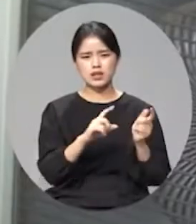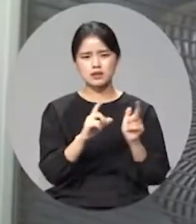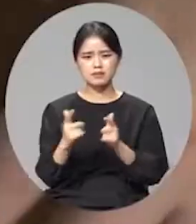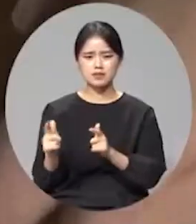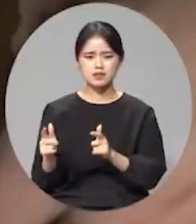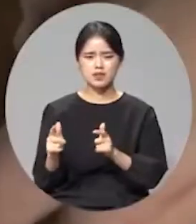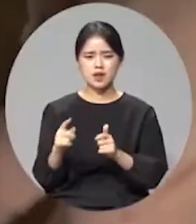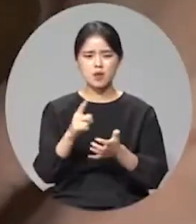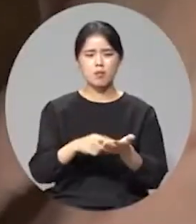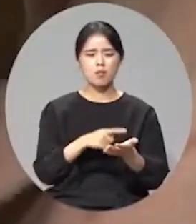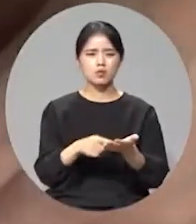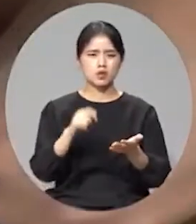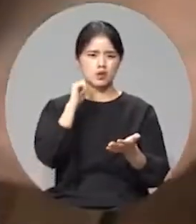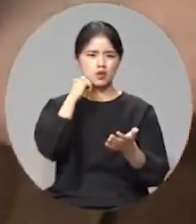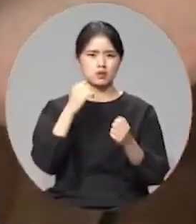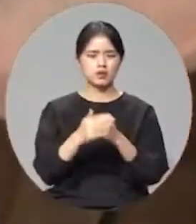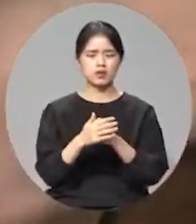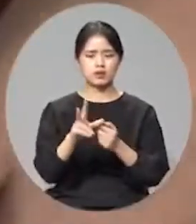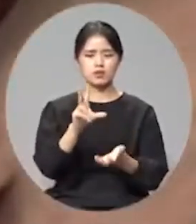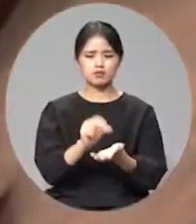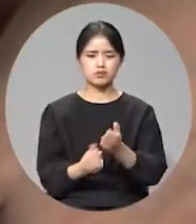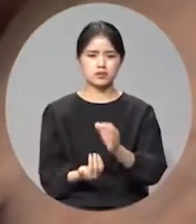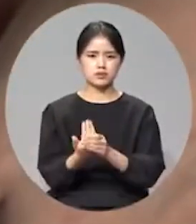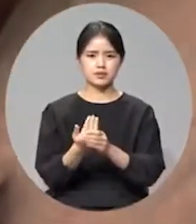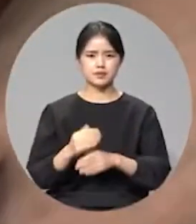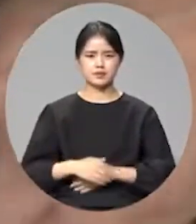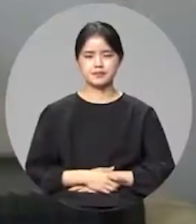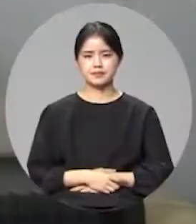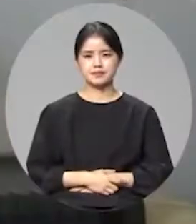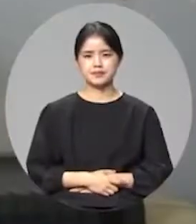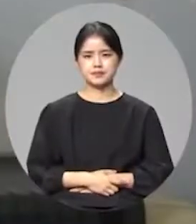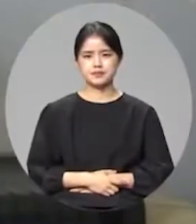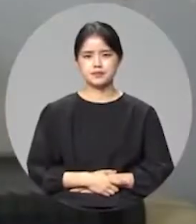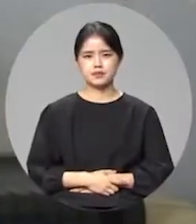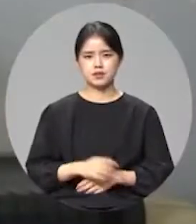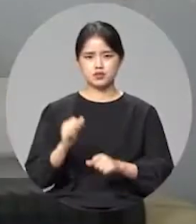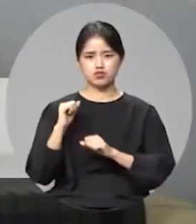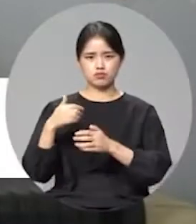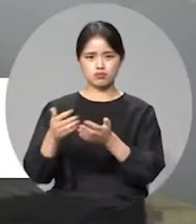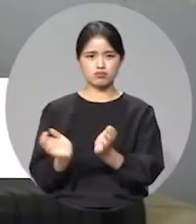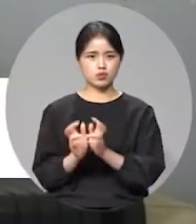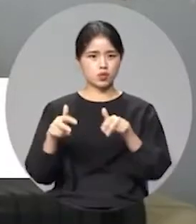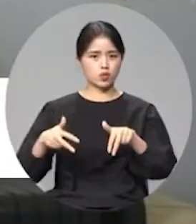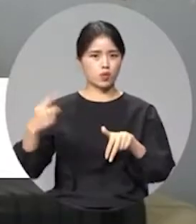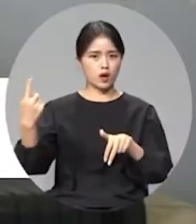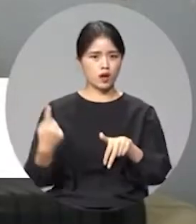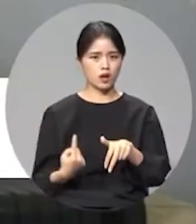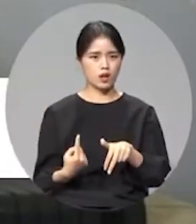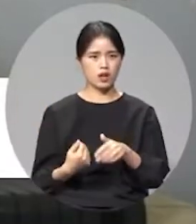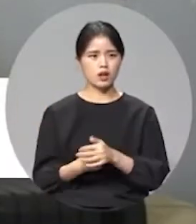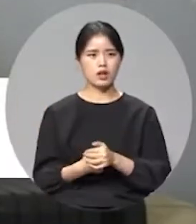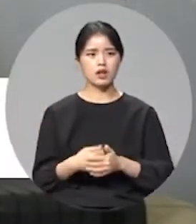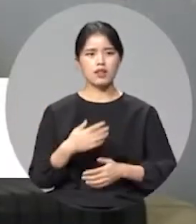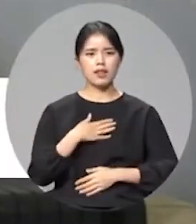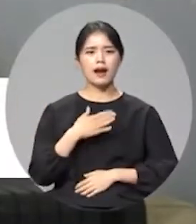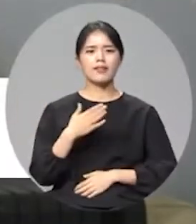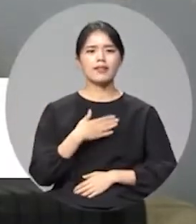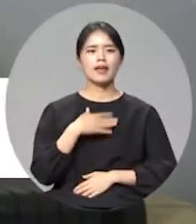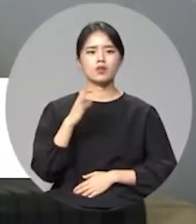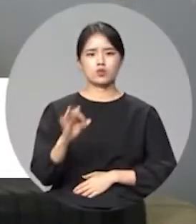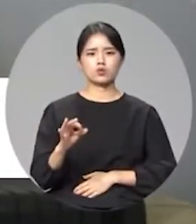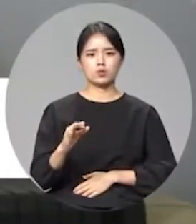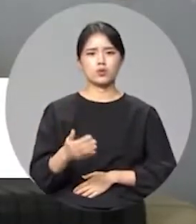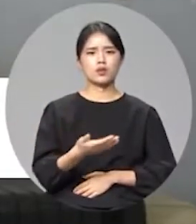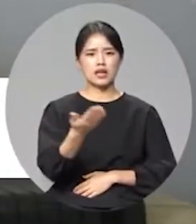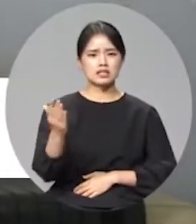위한다고 볼 수 없다는 점도 문제로 지적되고 있습니다. 국방부 직원들이 왔길래 내가 내 돈으로 당신들